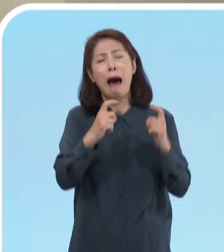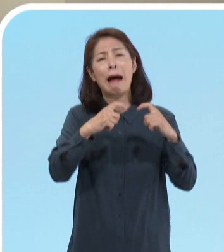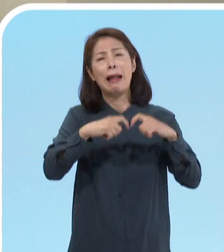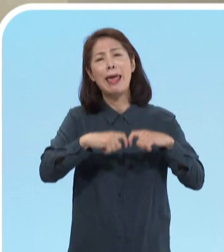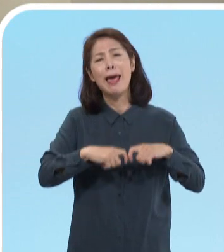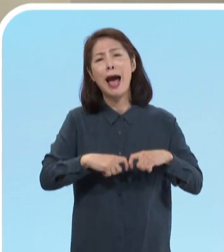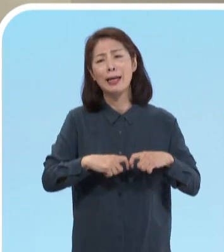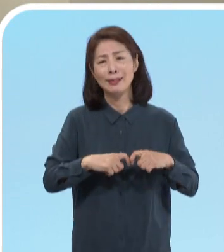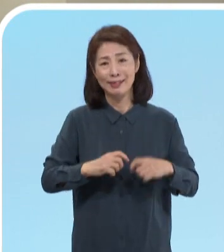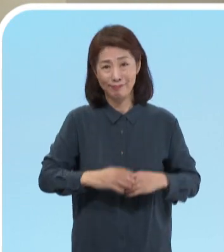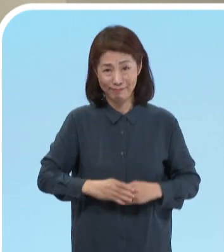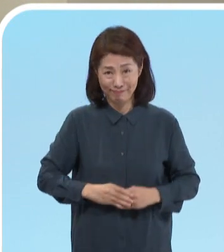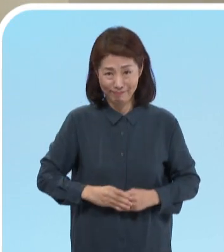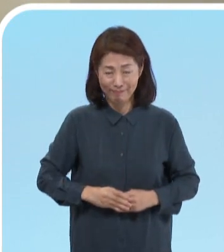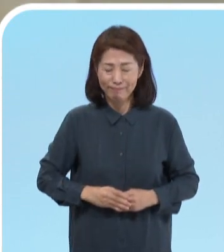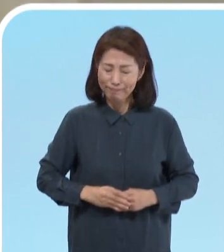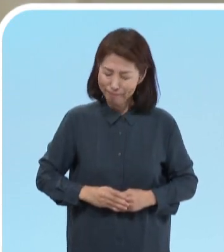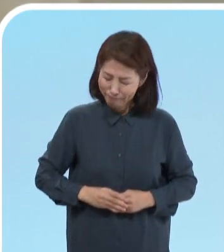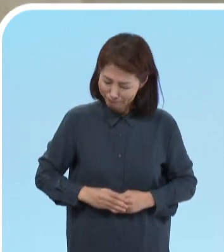愛かなと思いますね。